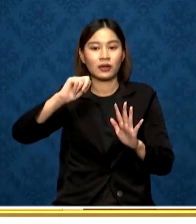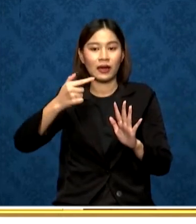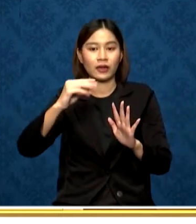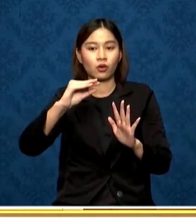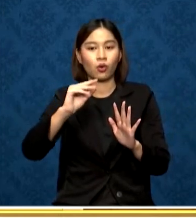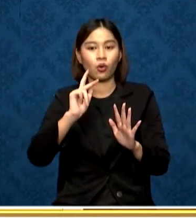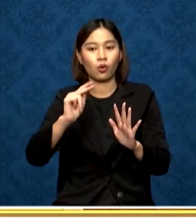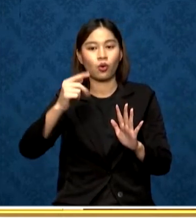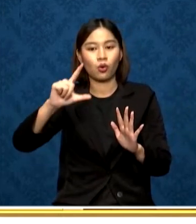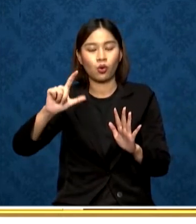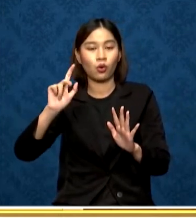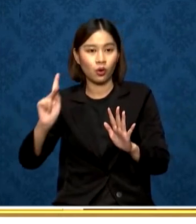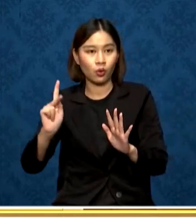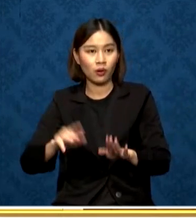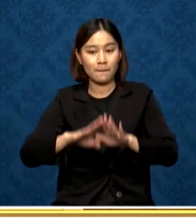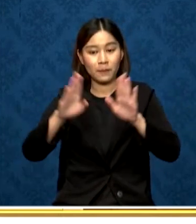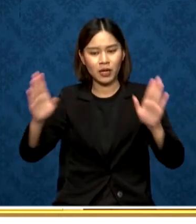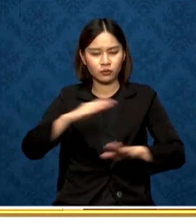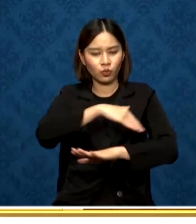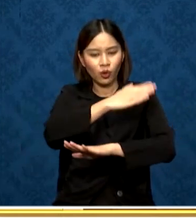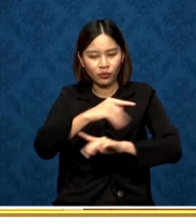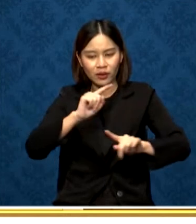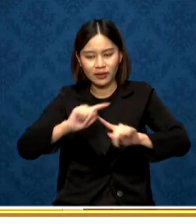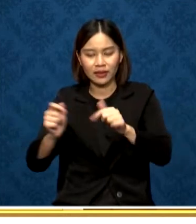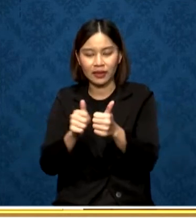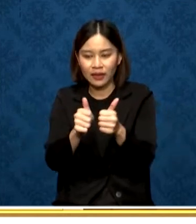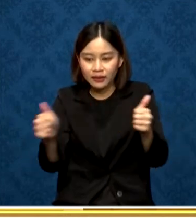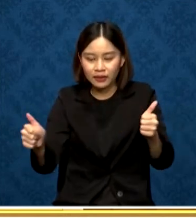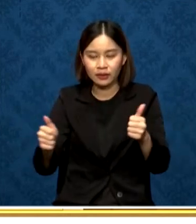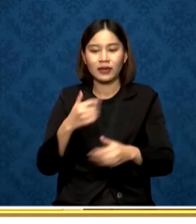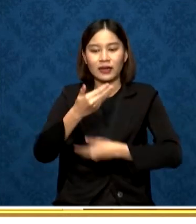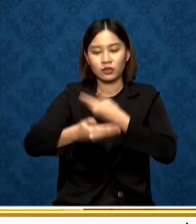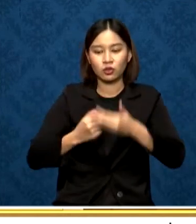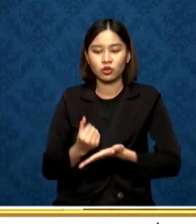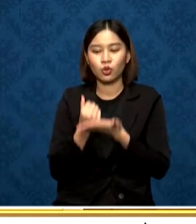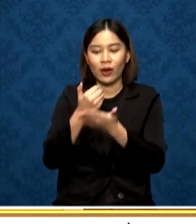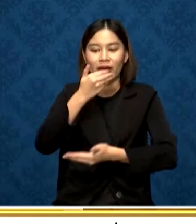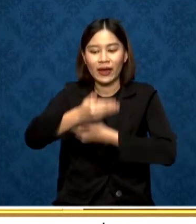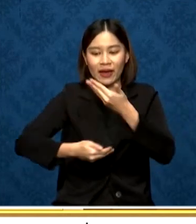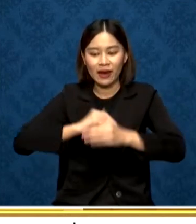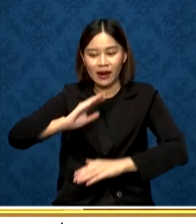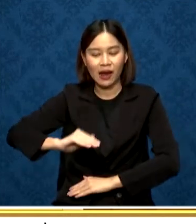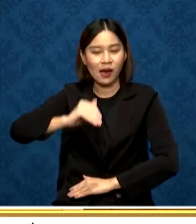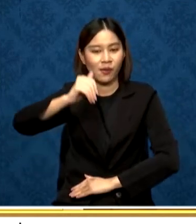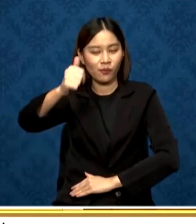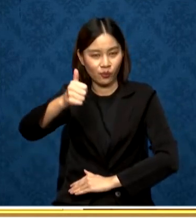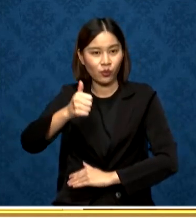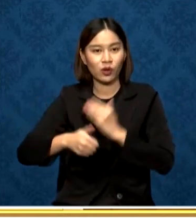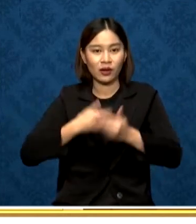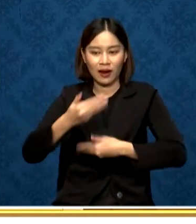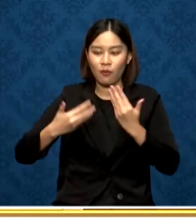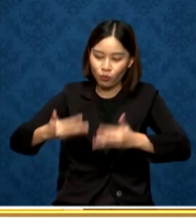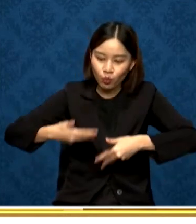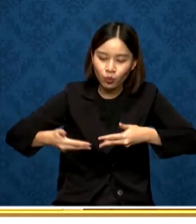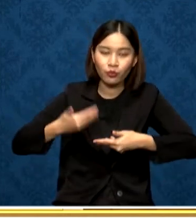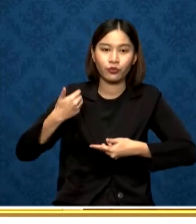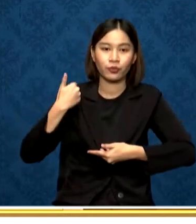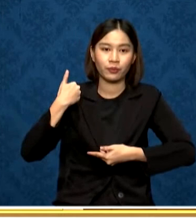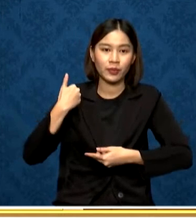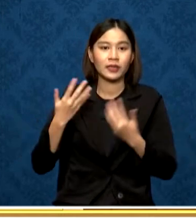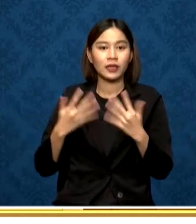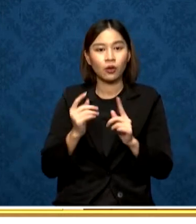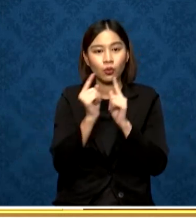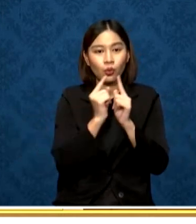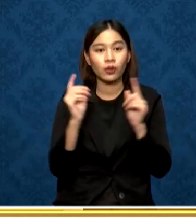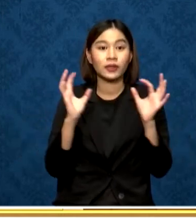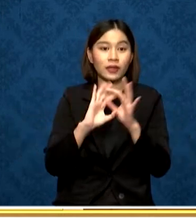เรื่องของชายแดนให้ดีขึ้นตรงนี้ก็น่าจะเป็นการทำให้การค้าขายของเราได้เพิ่มทวีคูณกันอย่างมากนอกเหนือจากนั้นก็มีการคุย